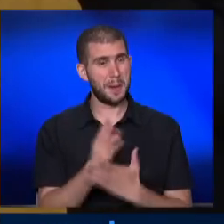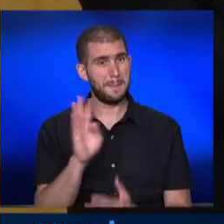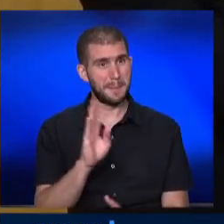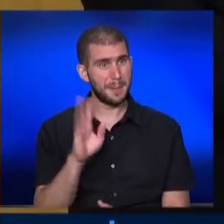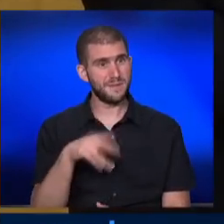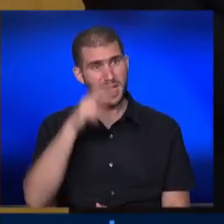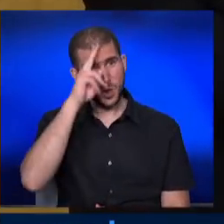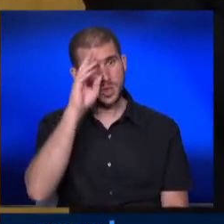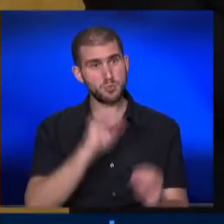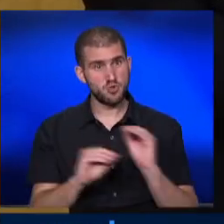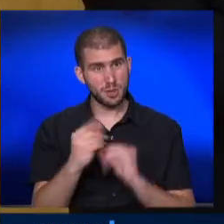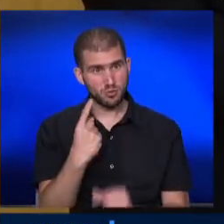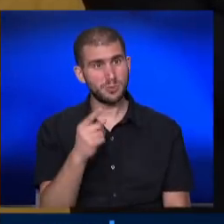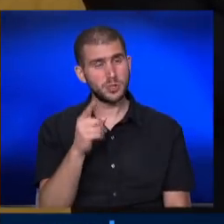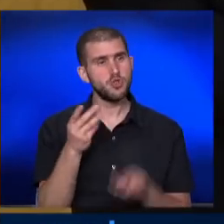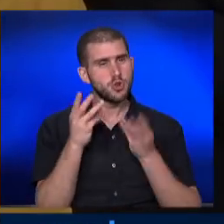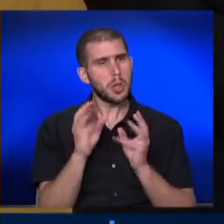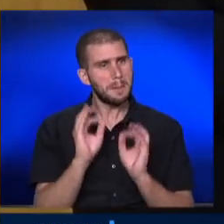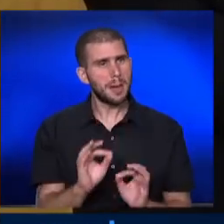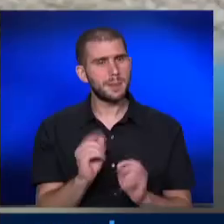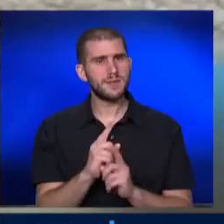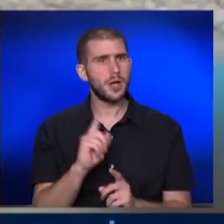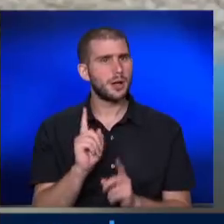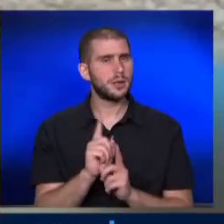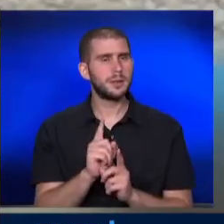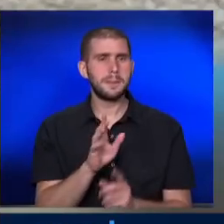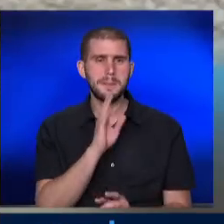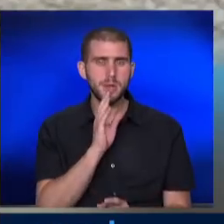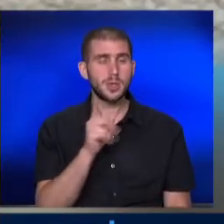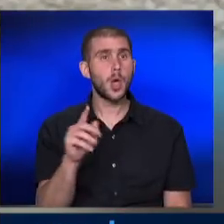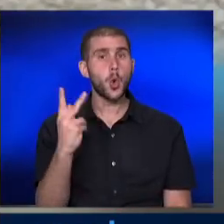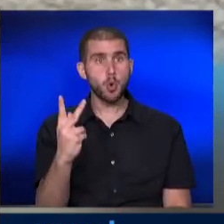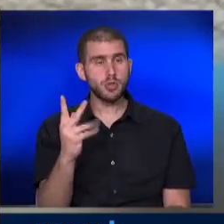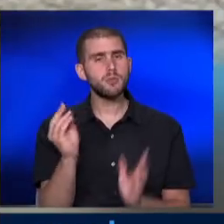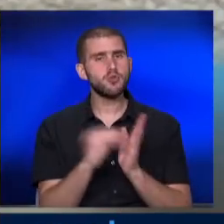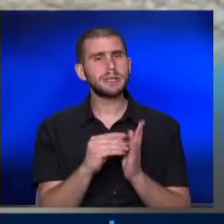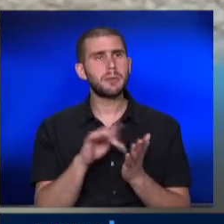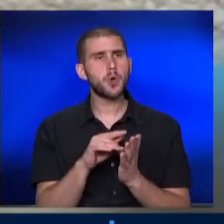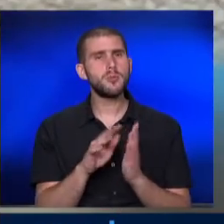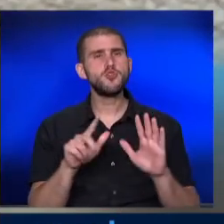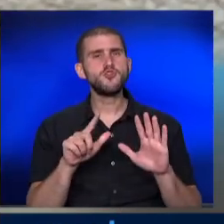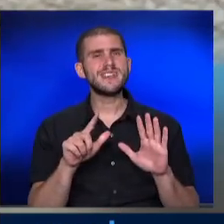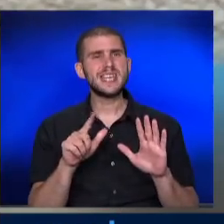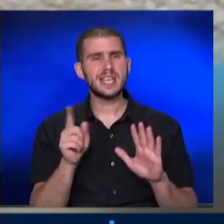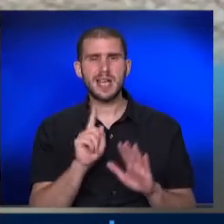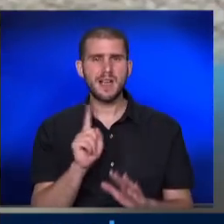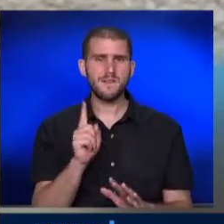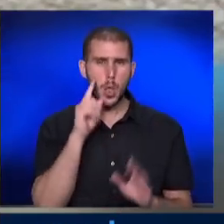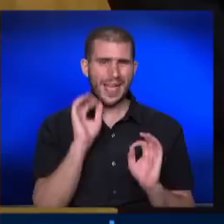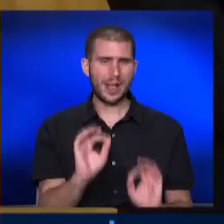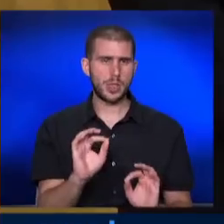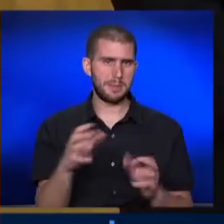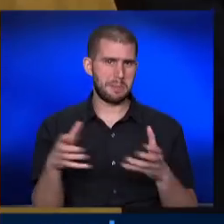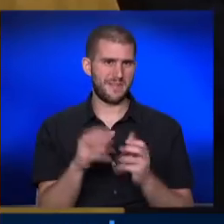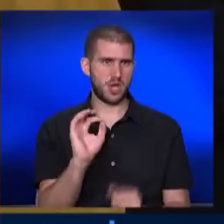וליכוד משתמשים בהם, זה שיטות שבאמת חוצות את כל הגבולות. קושניר אגב משובץ רק במקום השביעי והלא כל כך ריאלי